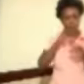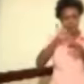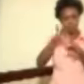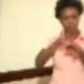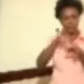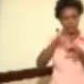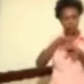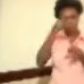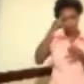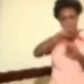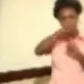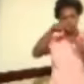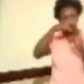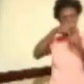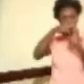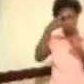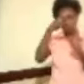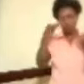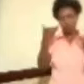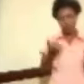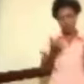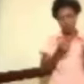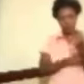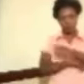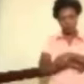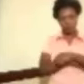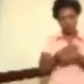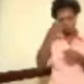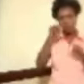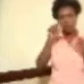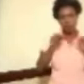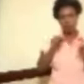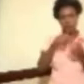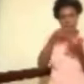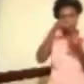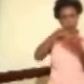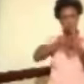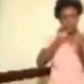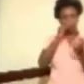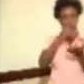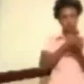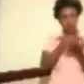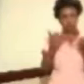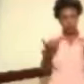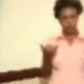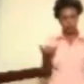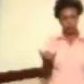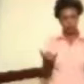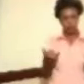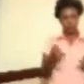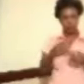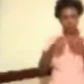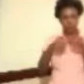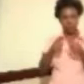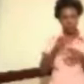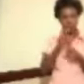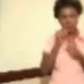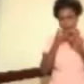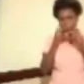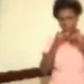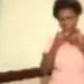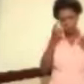dans thème qui était prévu et nous présenter excuses à partie que ça a été arrivé. Maintenant, nous pral demander tout en pile fair